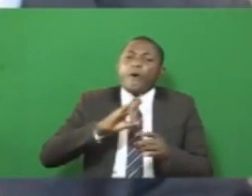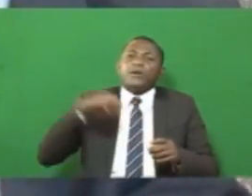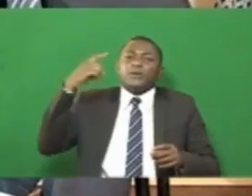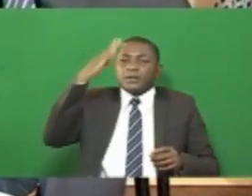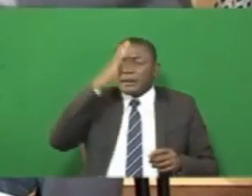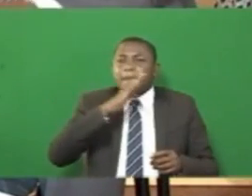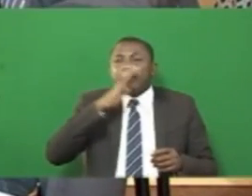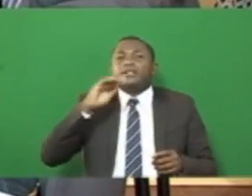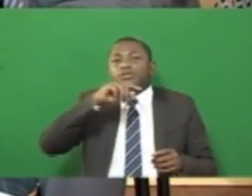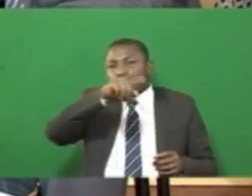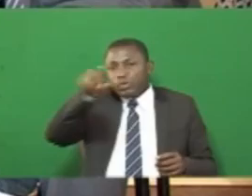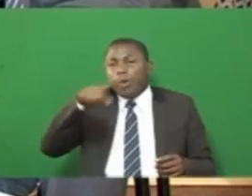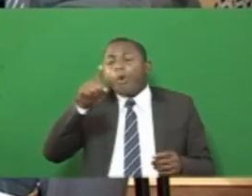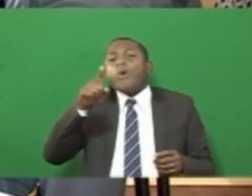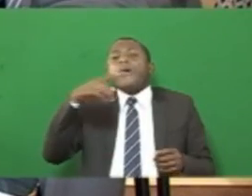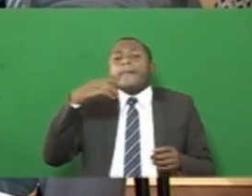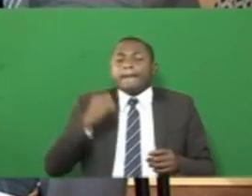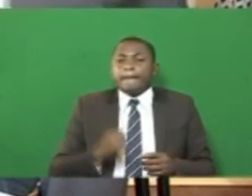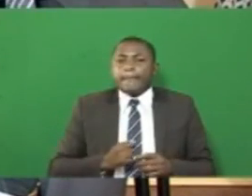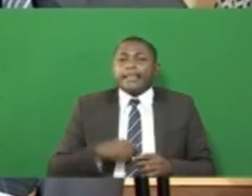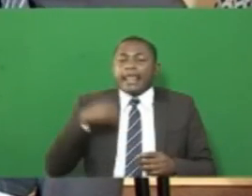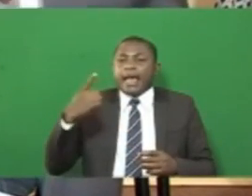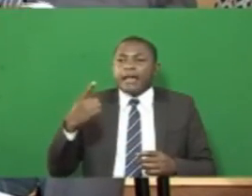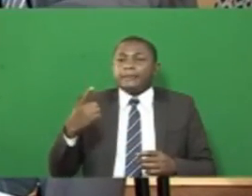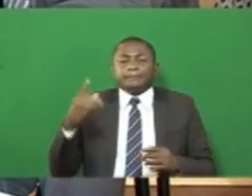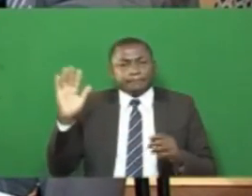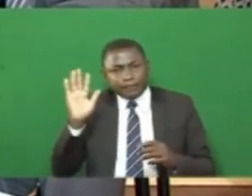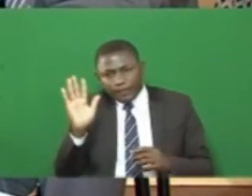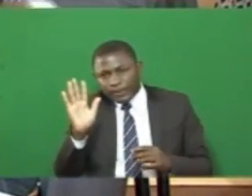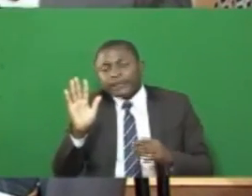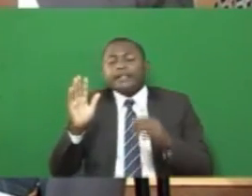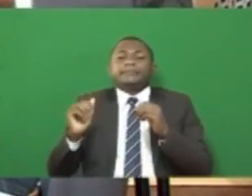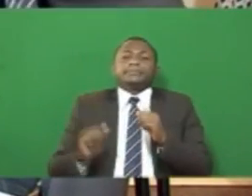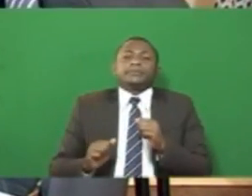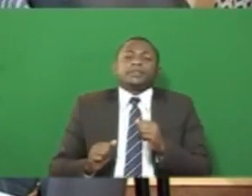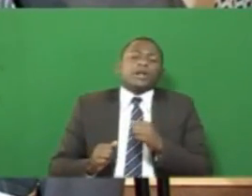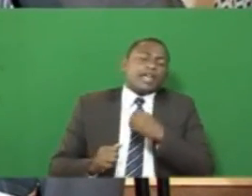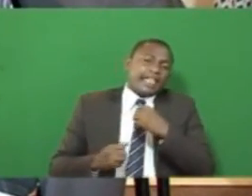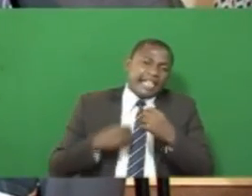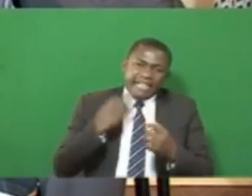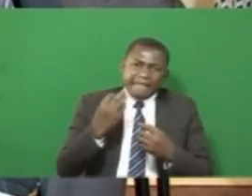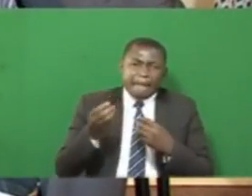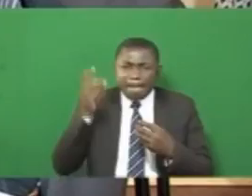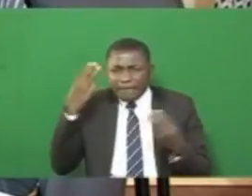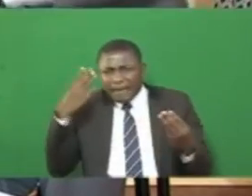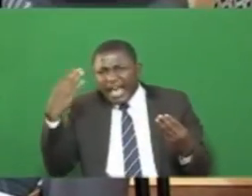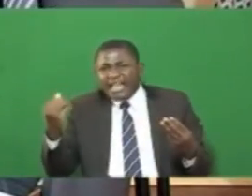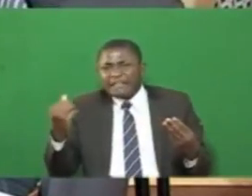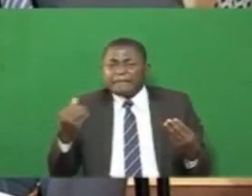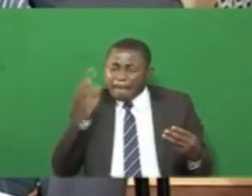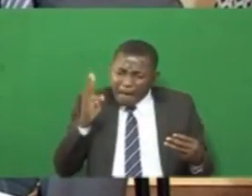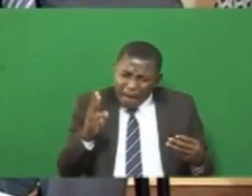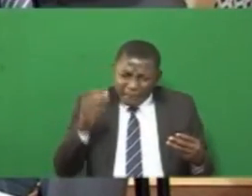zvakanaka onekana ine vateereri vedu muva udze kuti mibvunzo isvike kwatiri hatidi munhu anongonguruma ari ikoko kuti